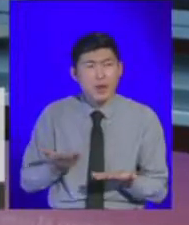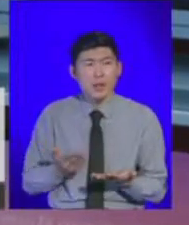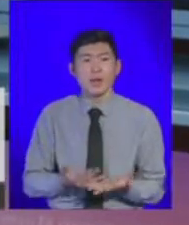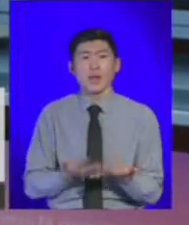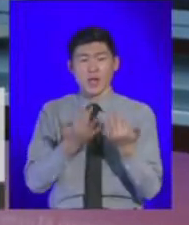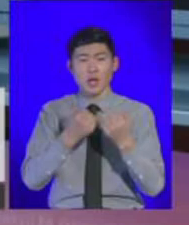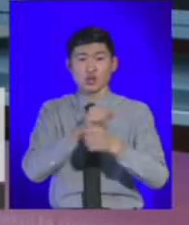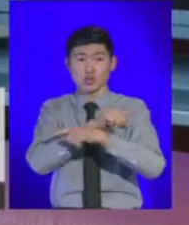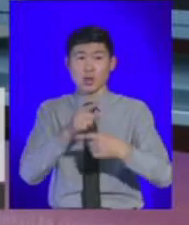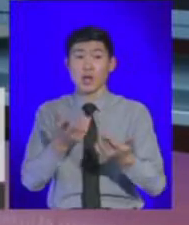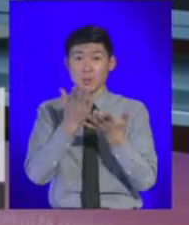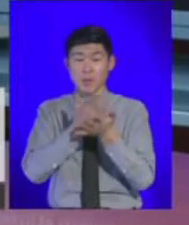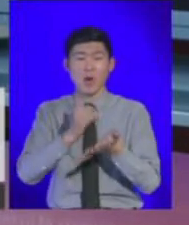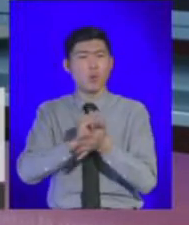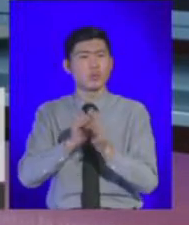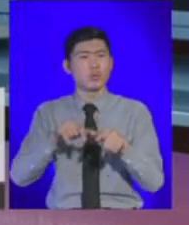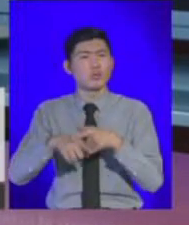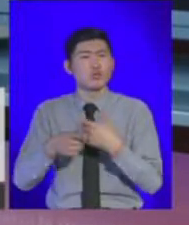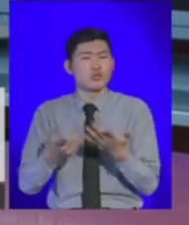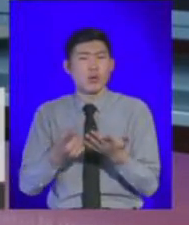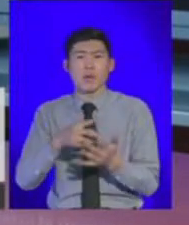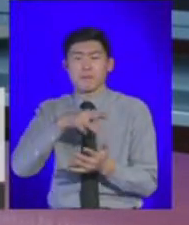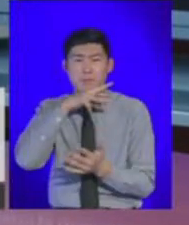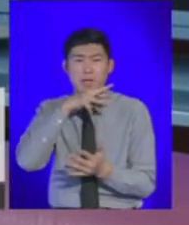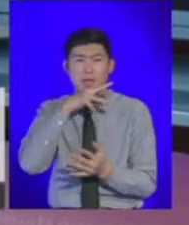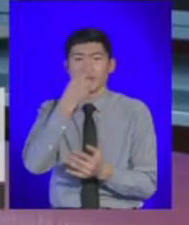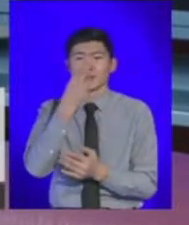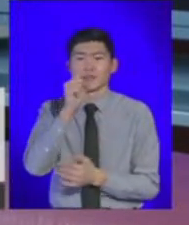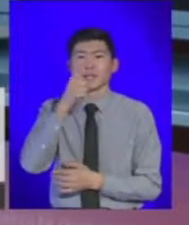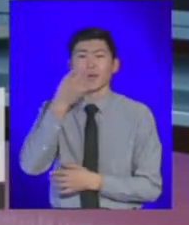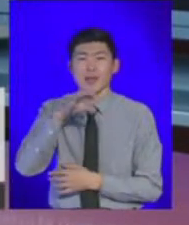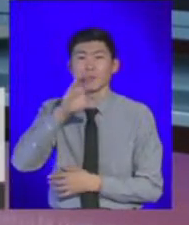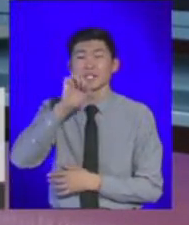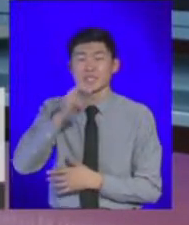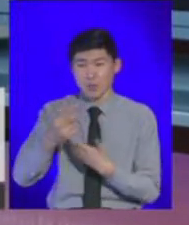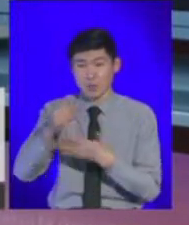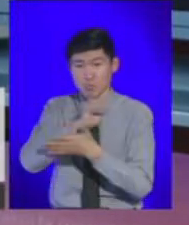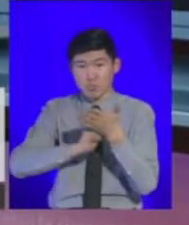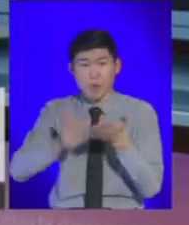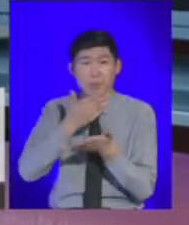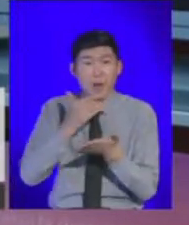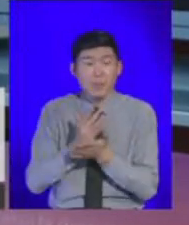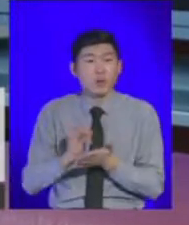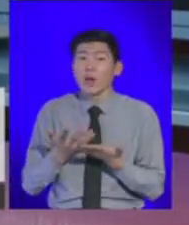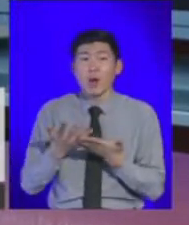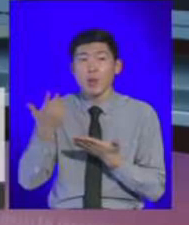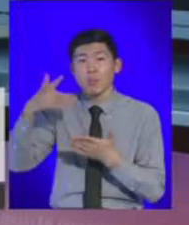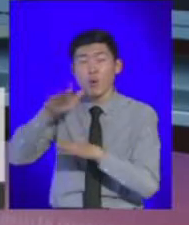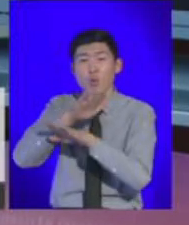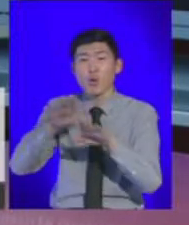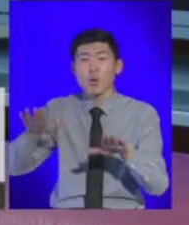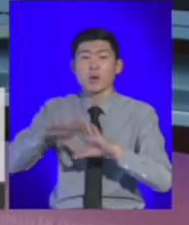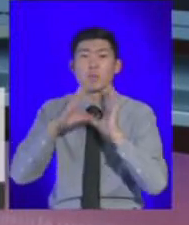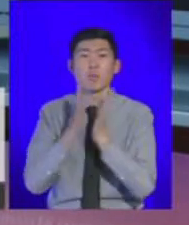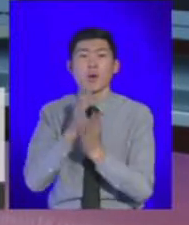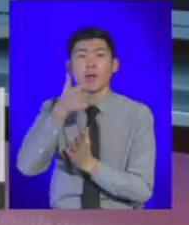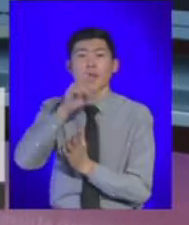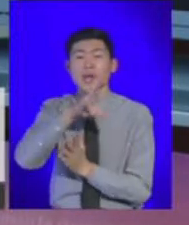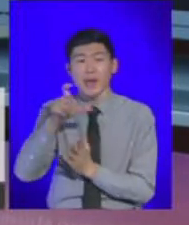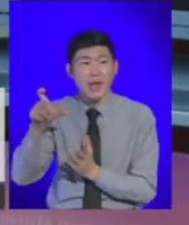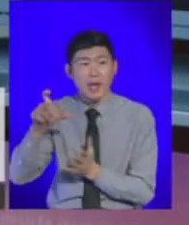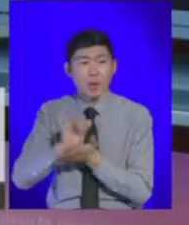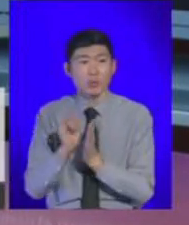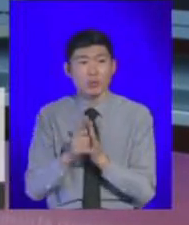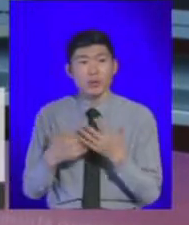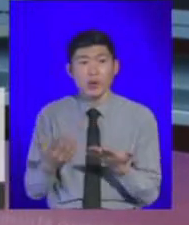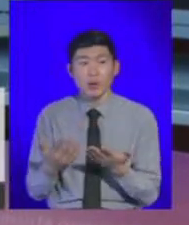зөрчлүүд гарч байгаа. Нэгдүгээр нь бол нөгөө яг мэдээллийн цахим сан бүрдээгүй учраас бүх хүүхдүүдийн гэрээг яг үндсэндээ бол